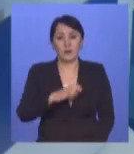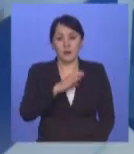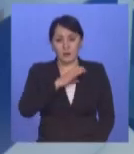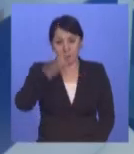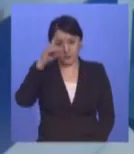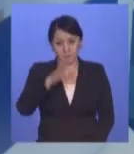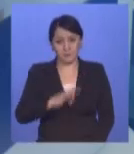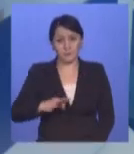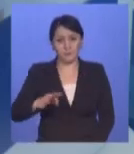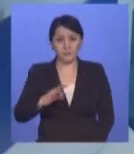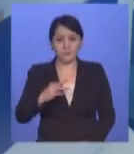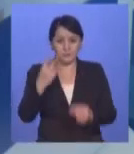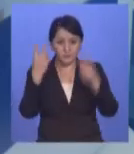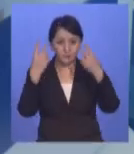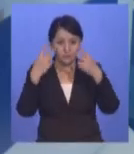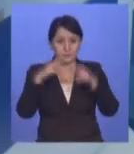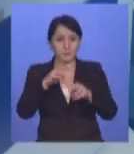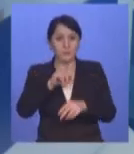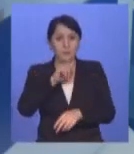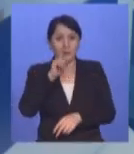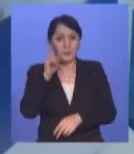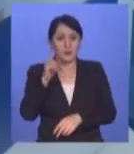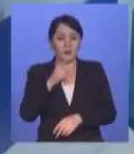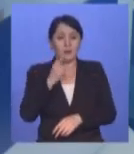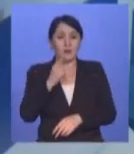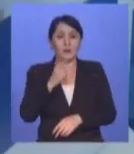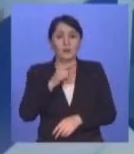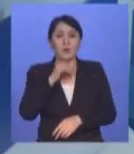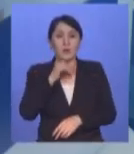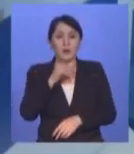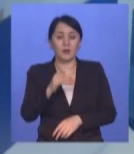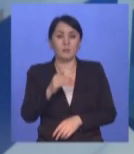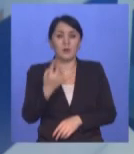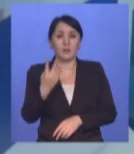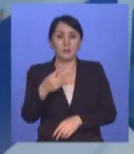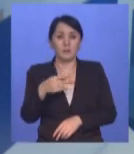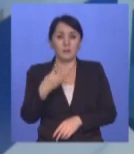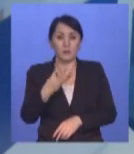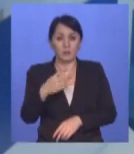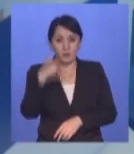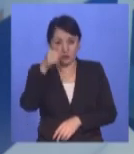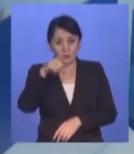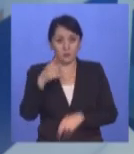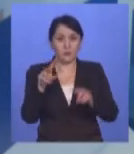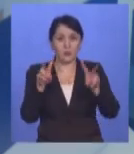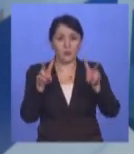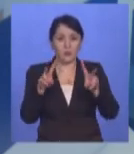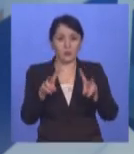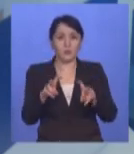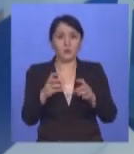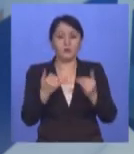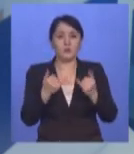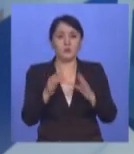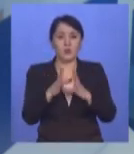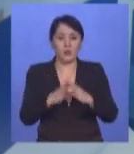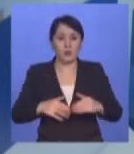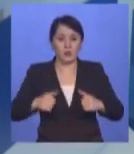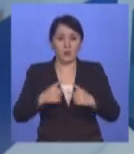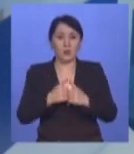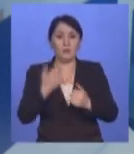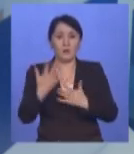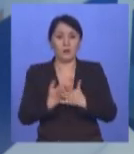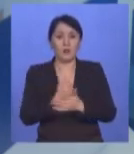Манаш Қозыбаев атындағы Солтүстік Қазақстан университетінде жастар және ғылым 2024 бүгінгі күннің қозғаушы күші